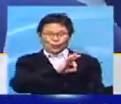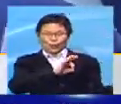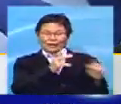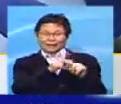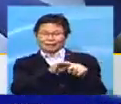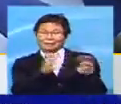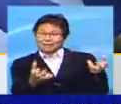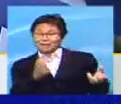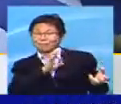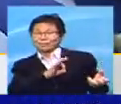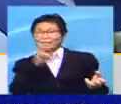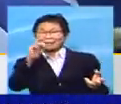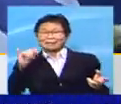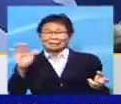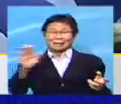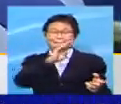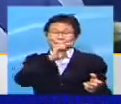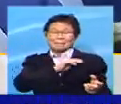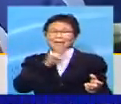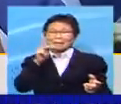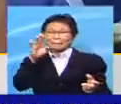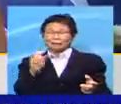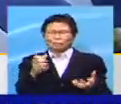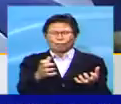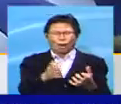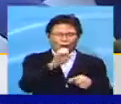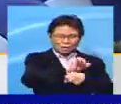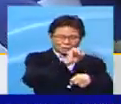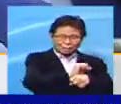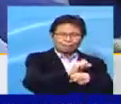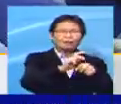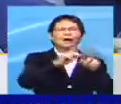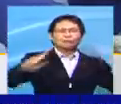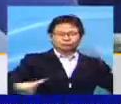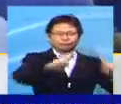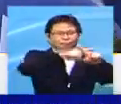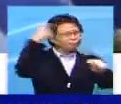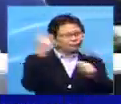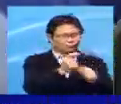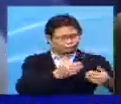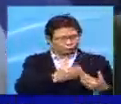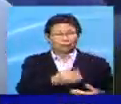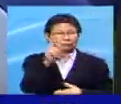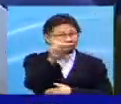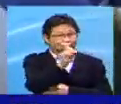BN, Khairi yang juga Menteri Belia dan Sukan tetap mahukan Gerak Kerja Parti kekal komited dan tidak lalai.